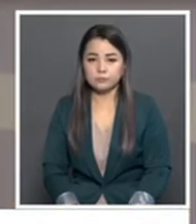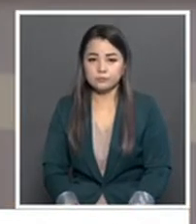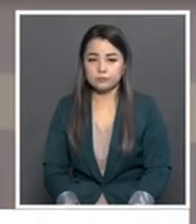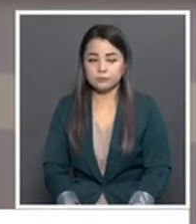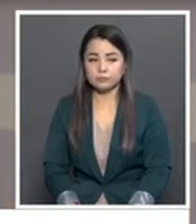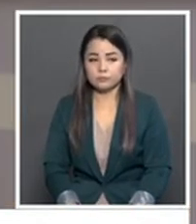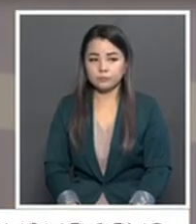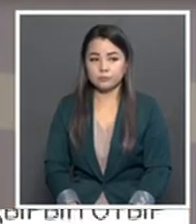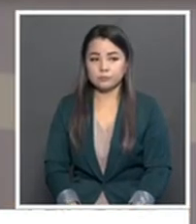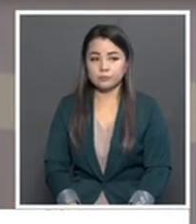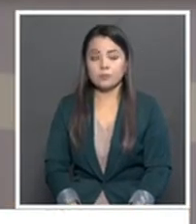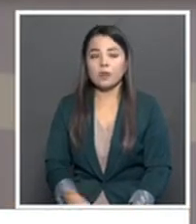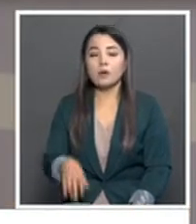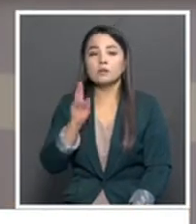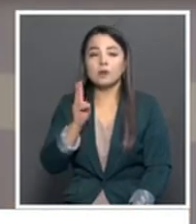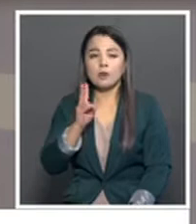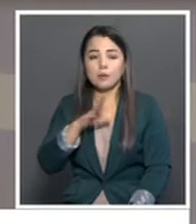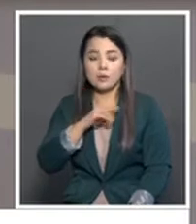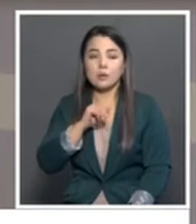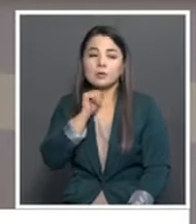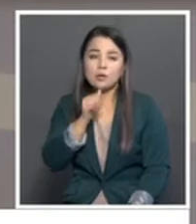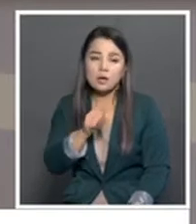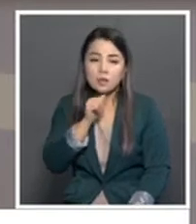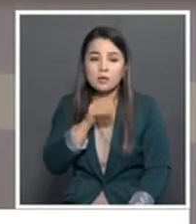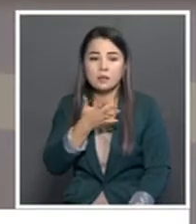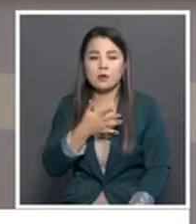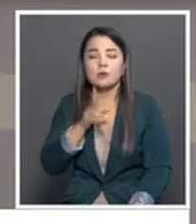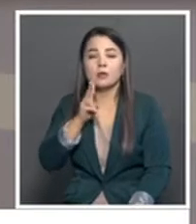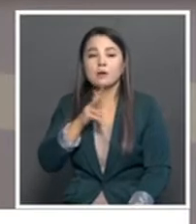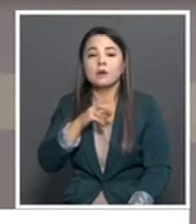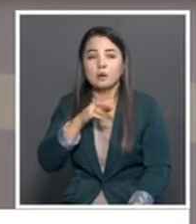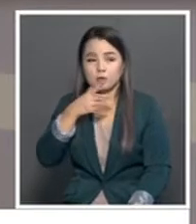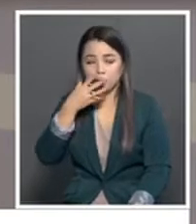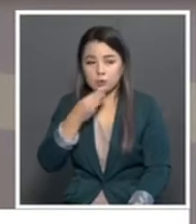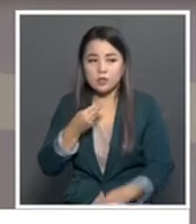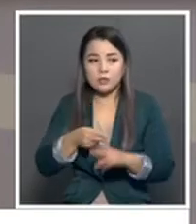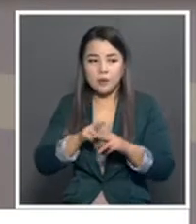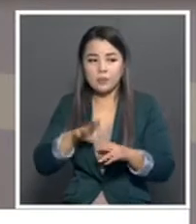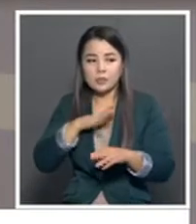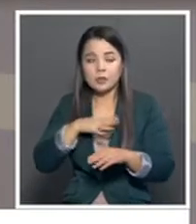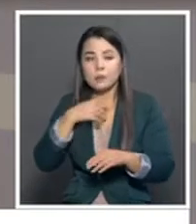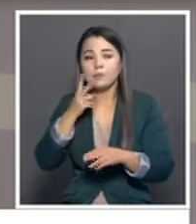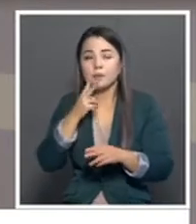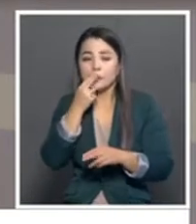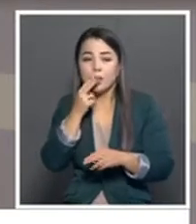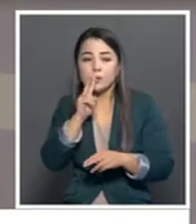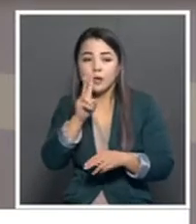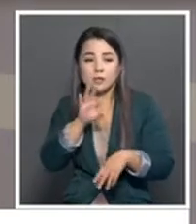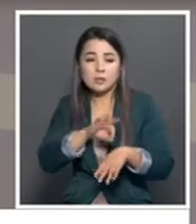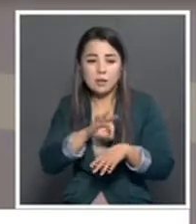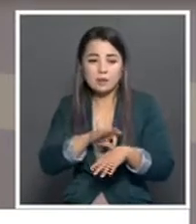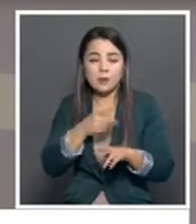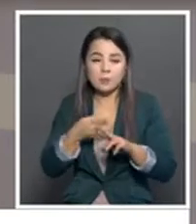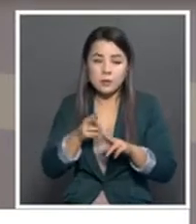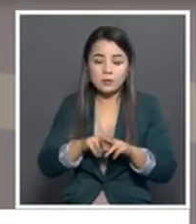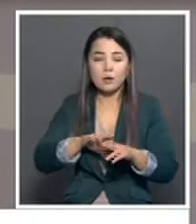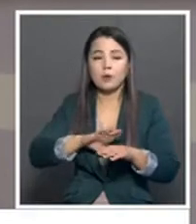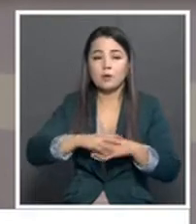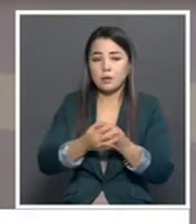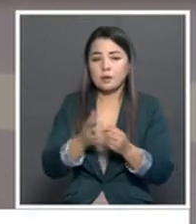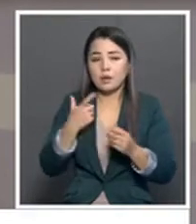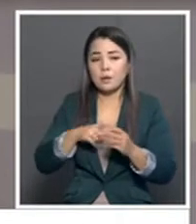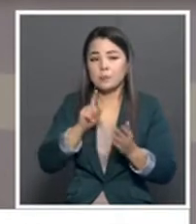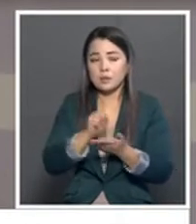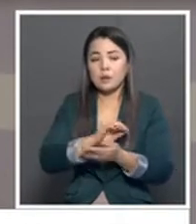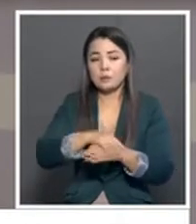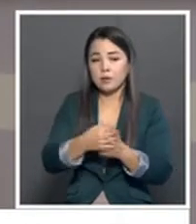Түш көріну жетерген жағдайда бет сүлгімен қолданып, қолданылған сүлгіні тастап, болмаса егер қолында